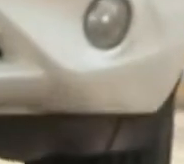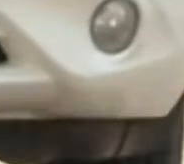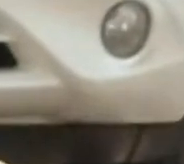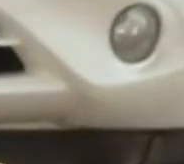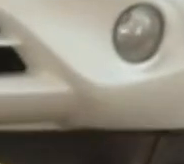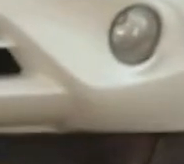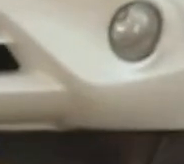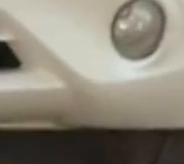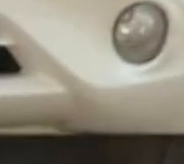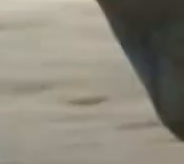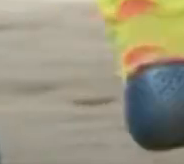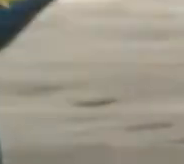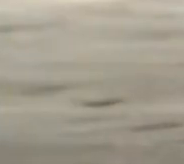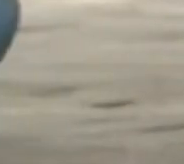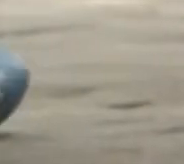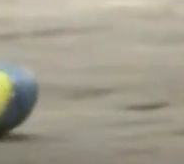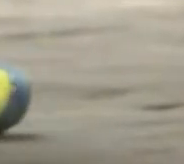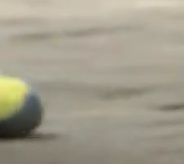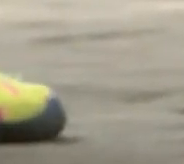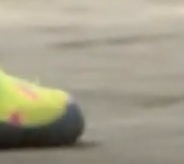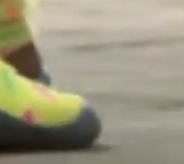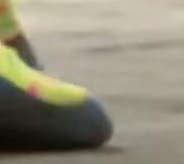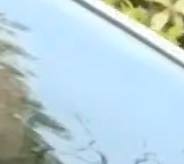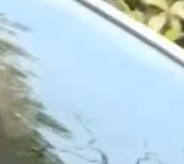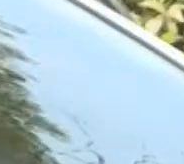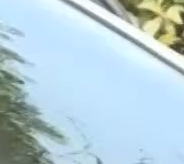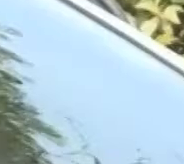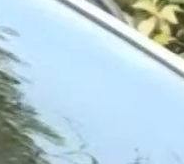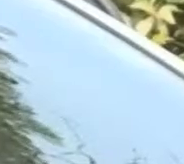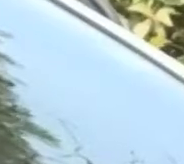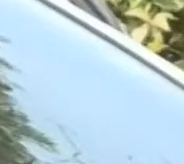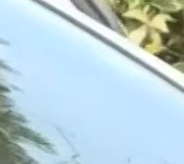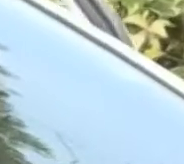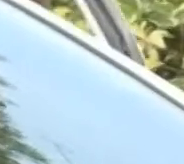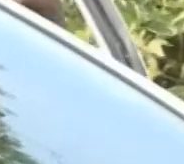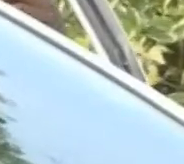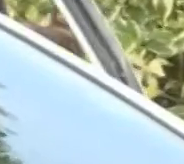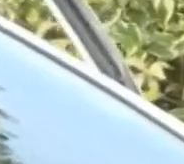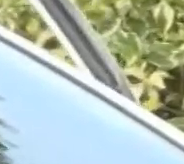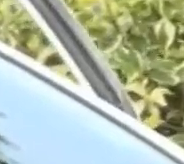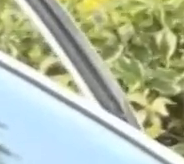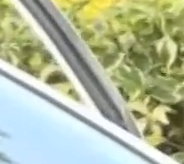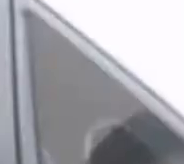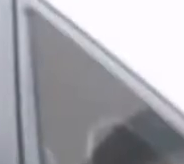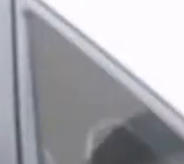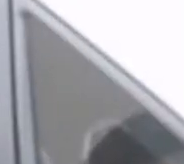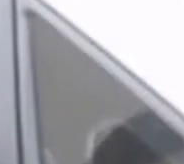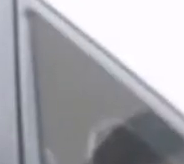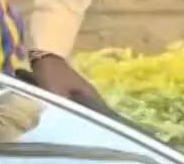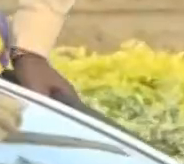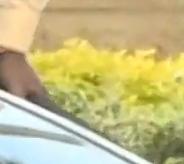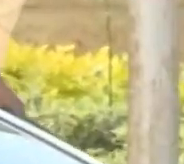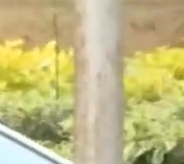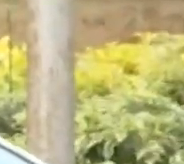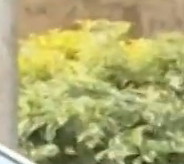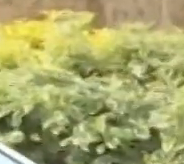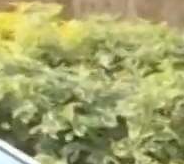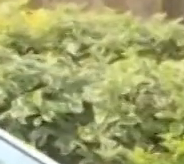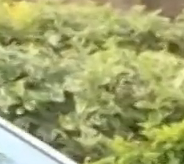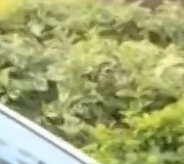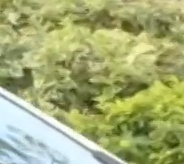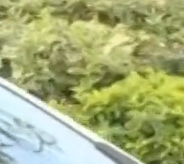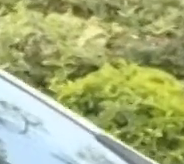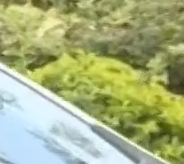kucha ninakuona. Ndio hii. Nimekuita mara ngapi, Kate? This is the Nissan Note. Hii ndio motoka. Not